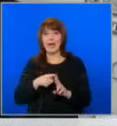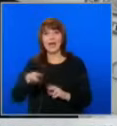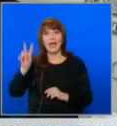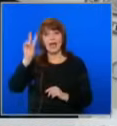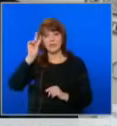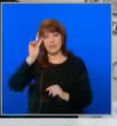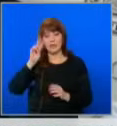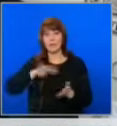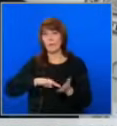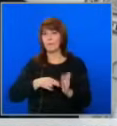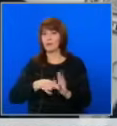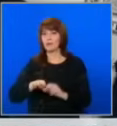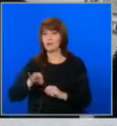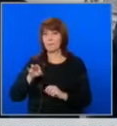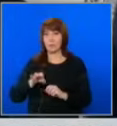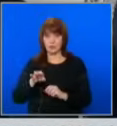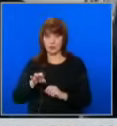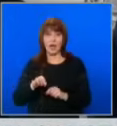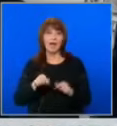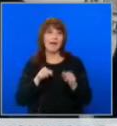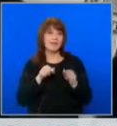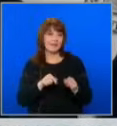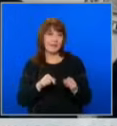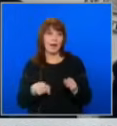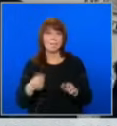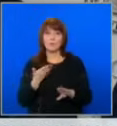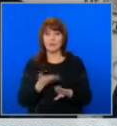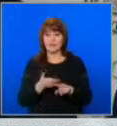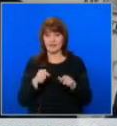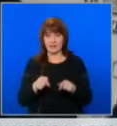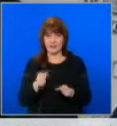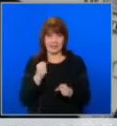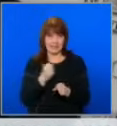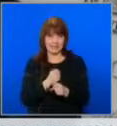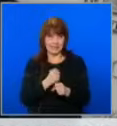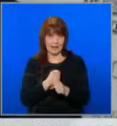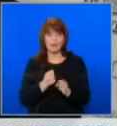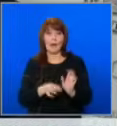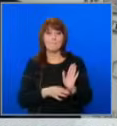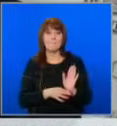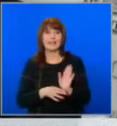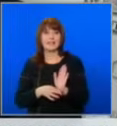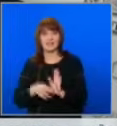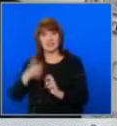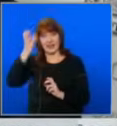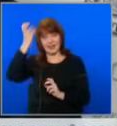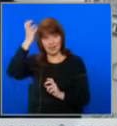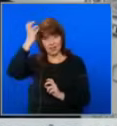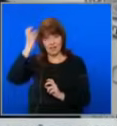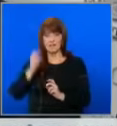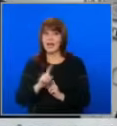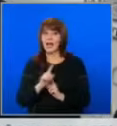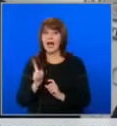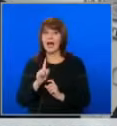политическа поръчка тя е поставена на тази позиция да бъде представител на държавата а